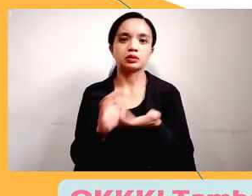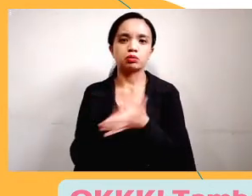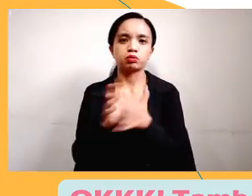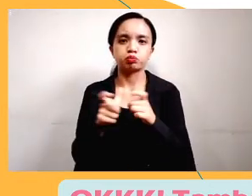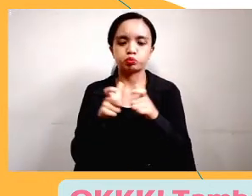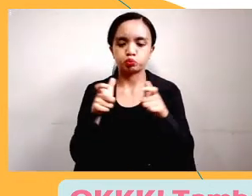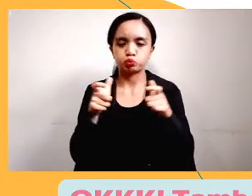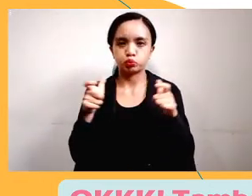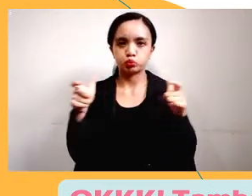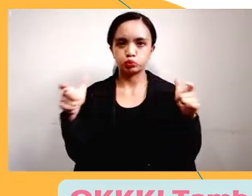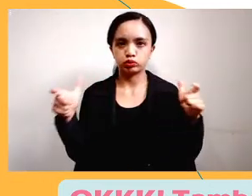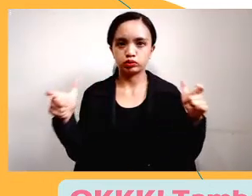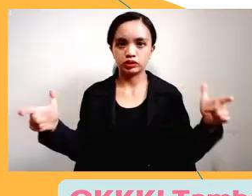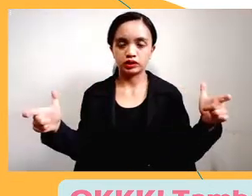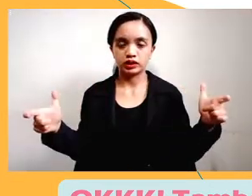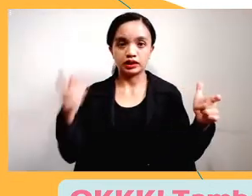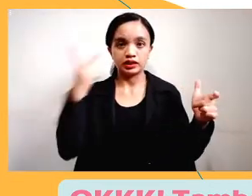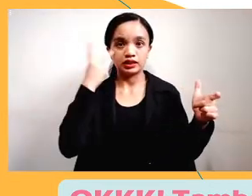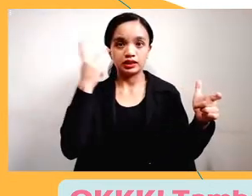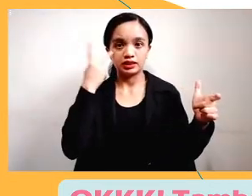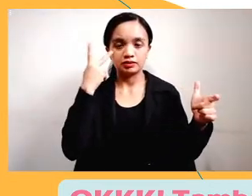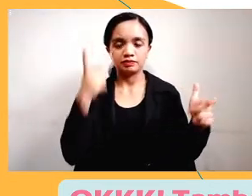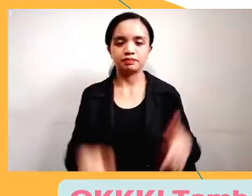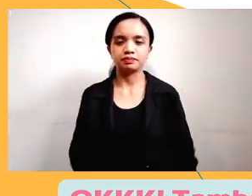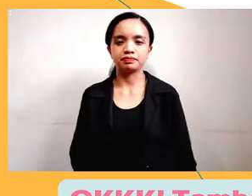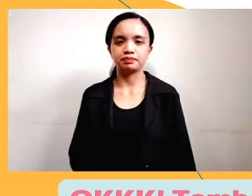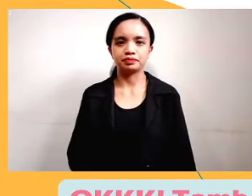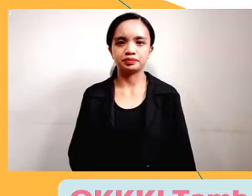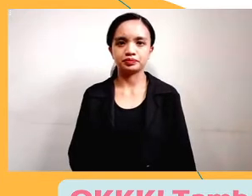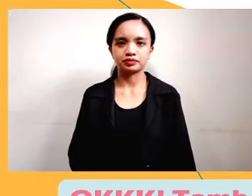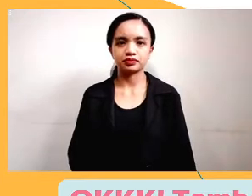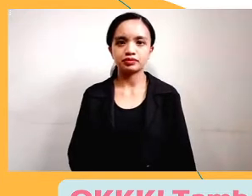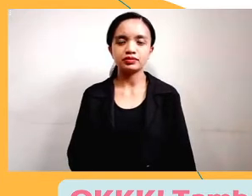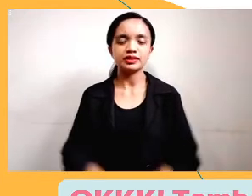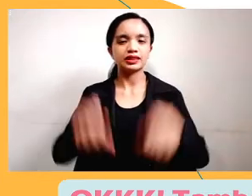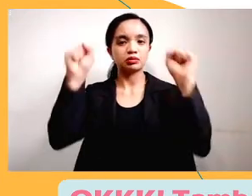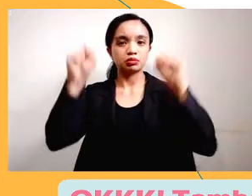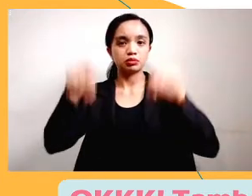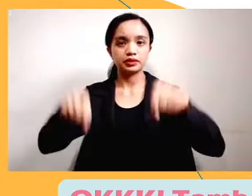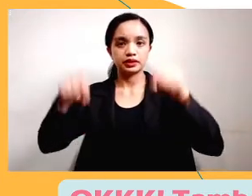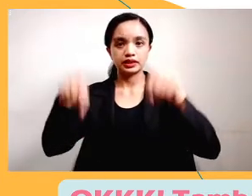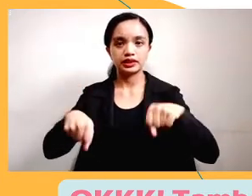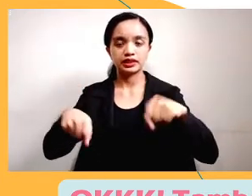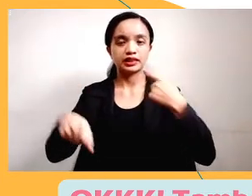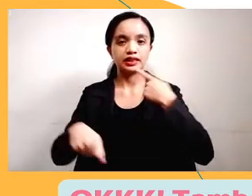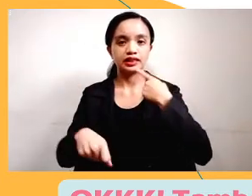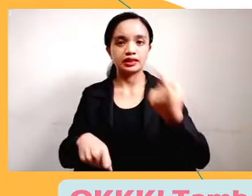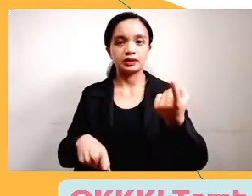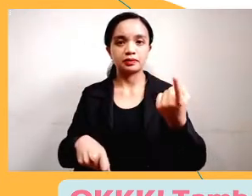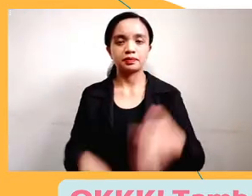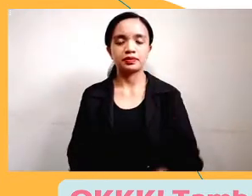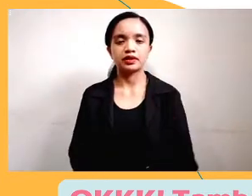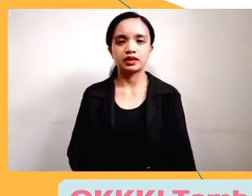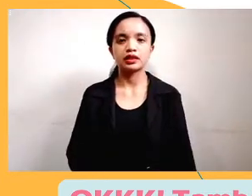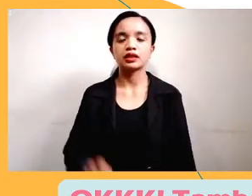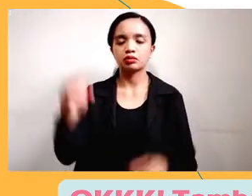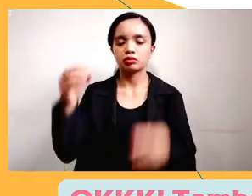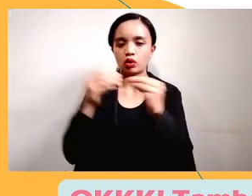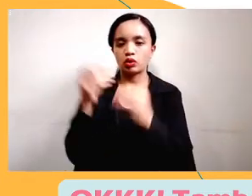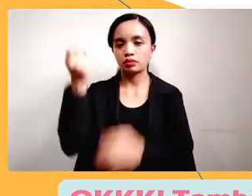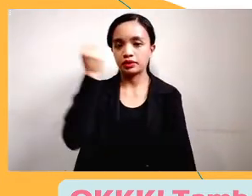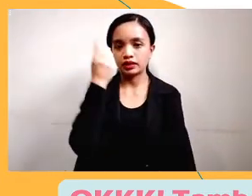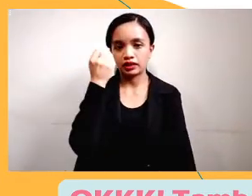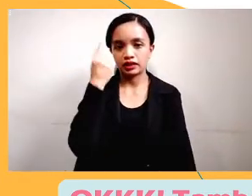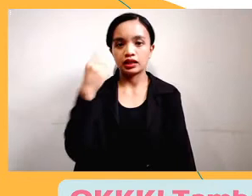ito at ito ay ito yung basic natin. Kumbaga, pwede talaga natin yung sabihin sa kaibigan natin, maiintindihan niya. Ako